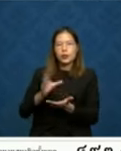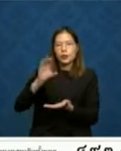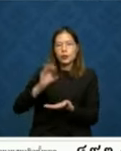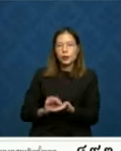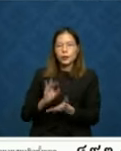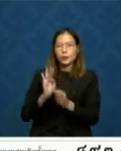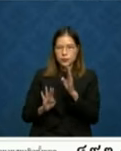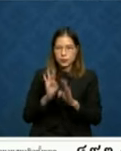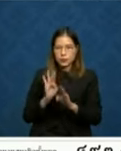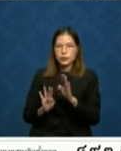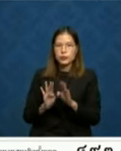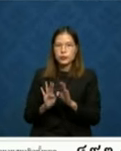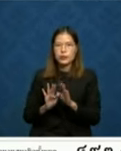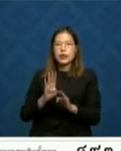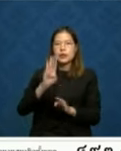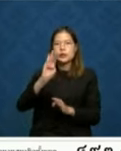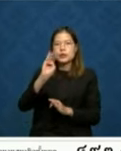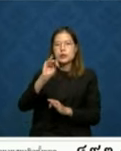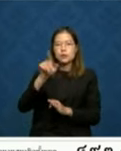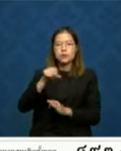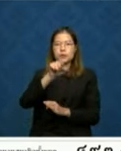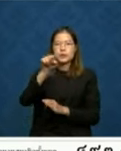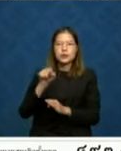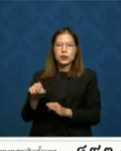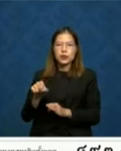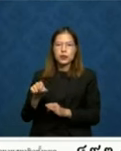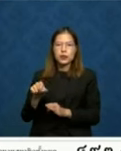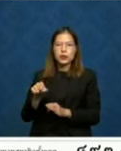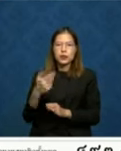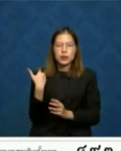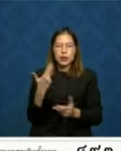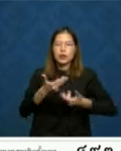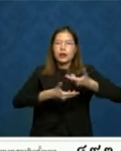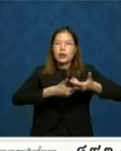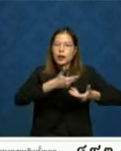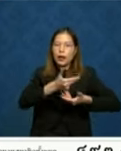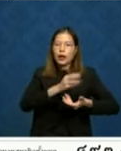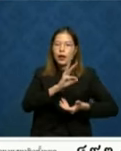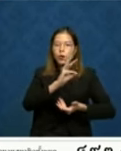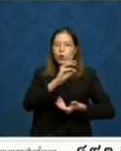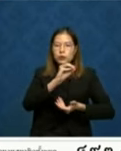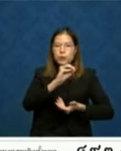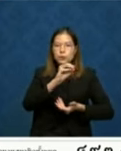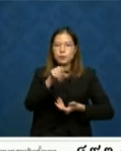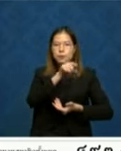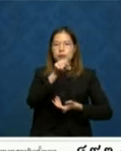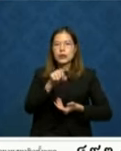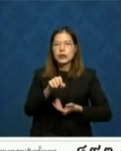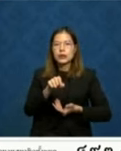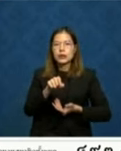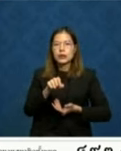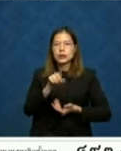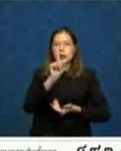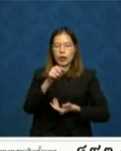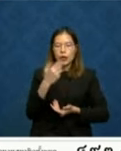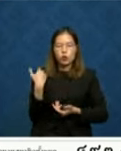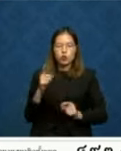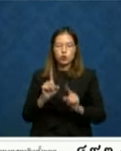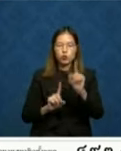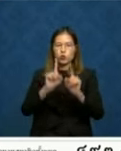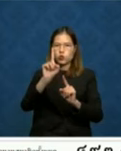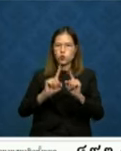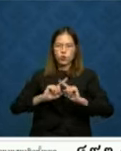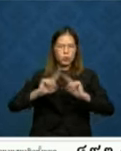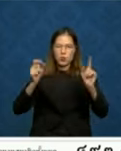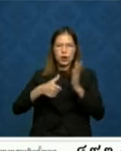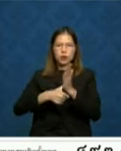ในราคาที่เป็นดับเบิ้ลไปเลยคือ 40%จากราคาขายปลีกที่เกิน 60% ซึ่งดูอัตราภาษีมันแปล